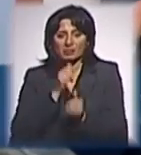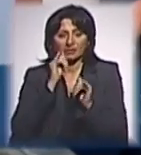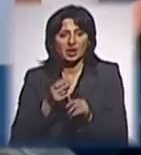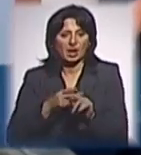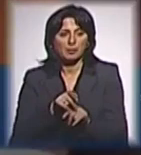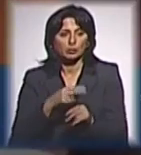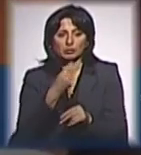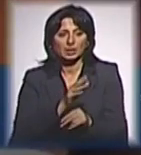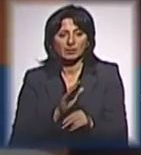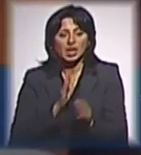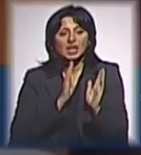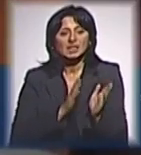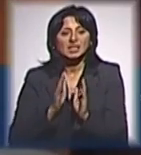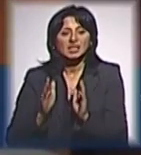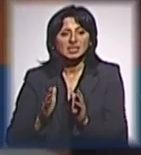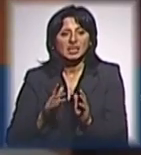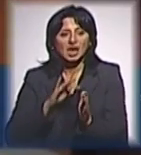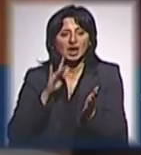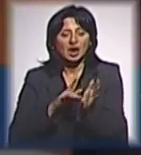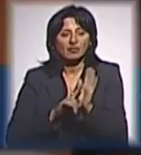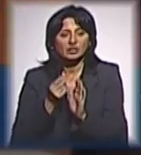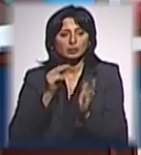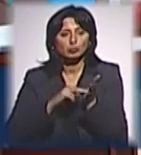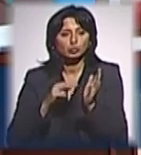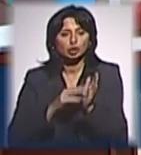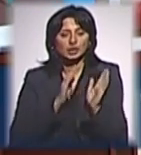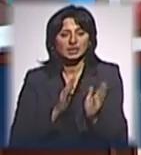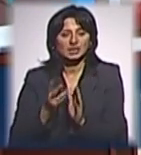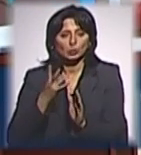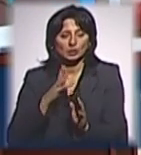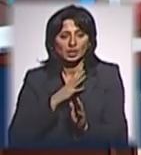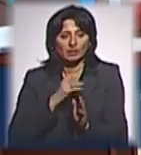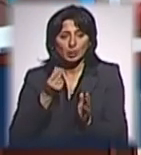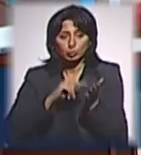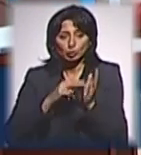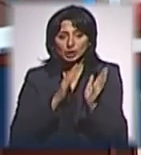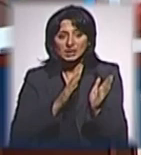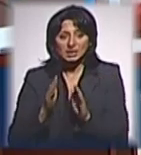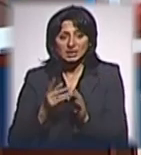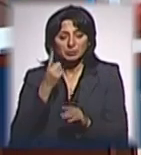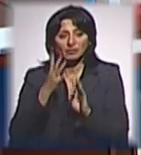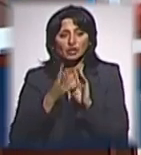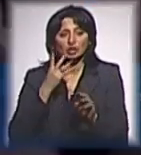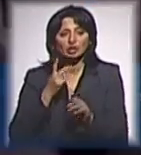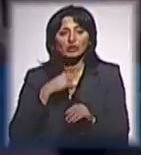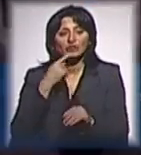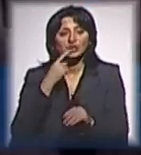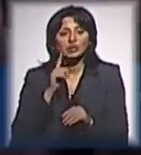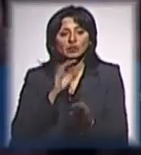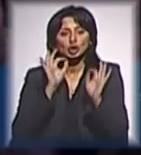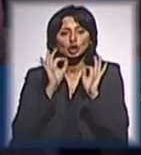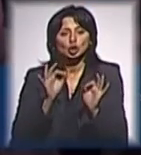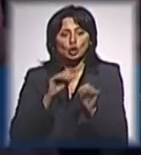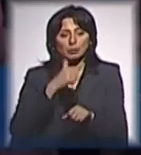ქალაქში წესრიგის დამყარება იწყება საბიუჯეტო წესრიგის დამყარებით და საბიუჯეტო წესრიგი უპირველეს ყოვლისა გულისხმობს